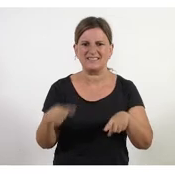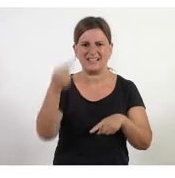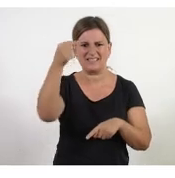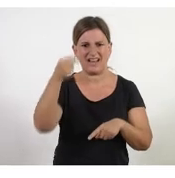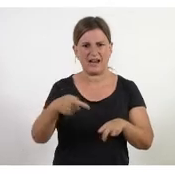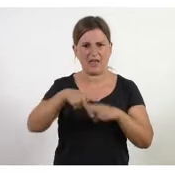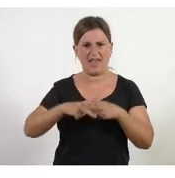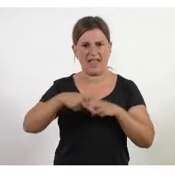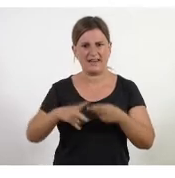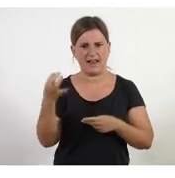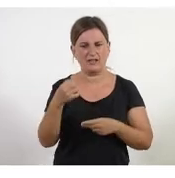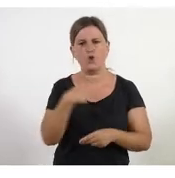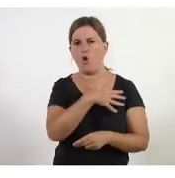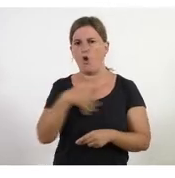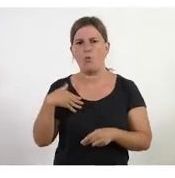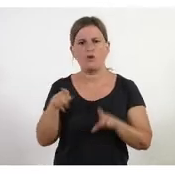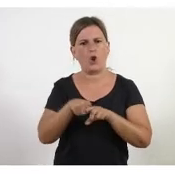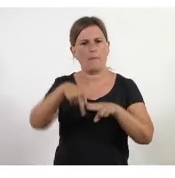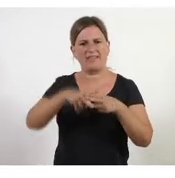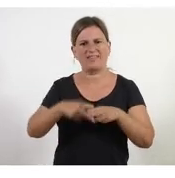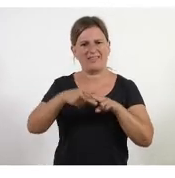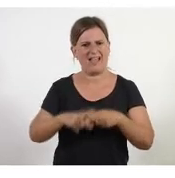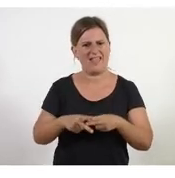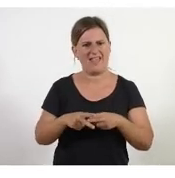que sigui un taller molt pràctic.